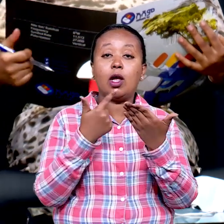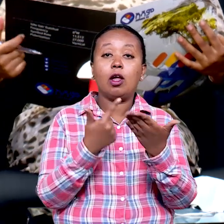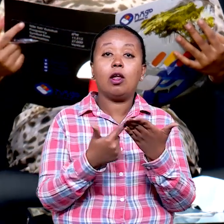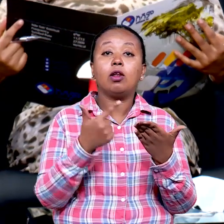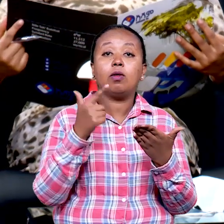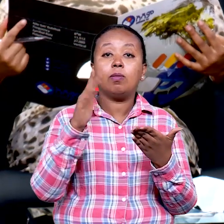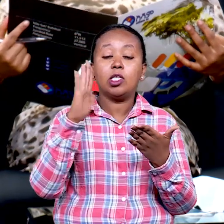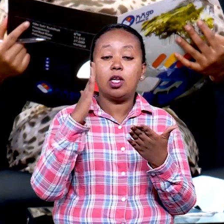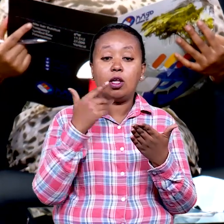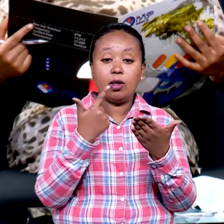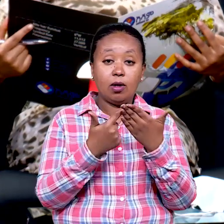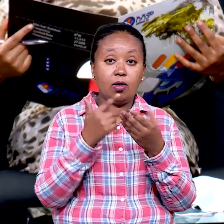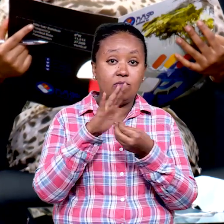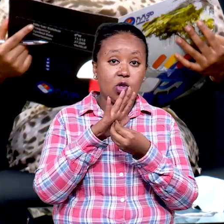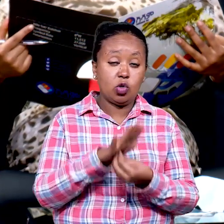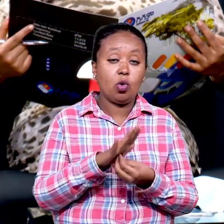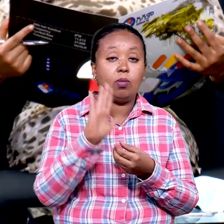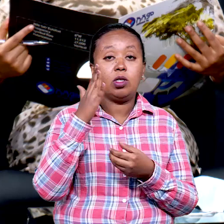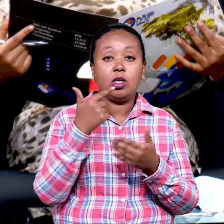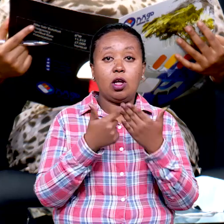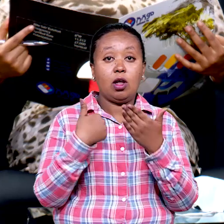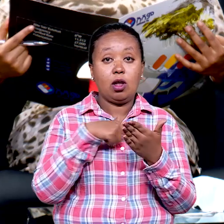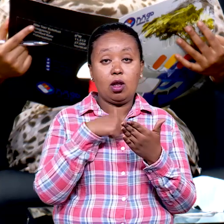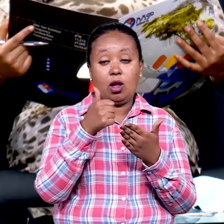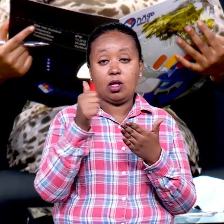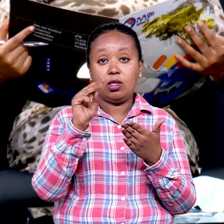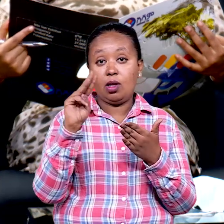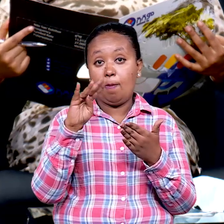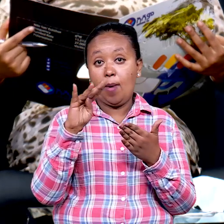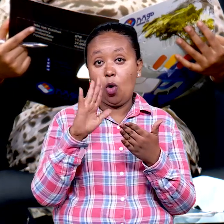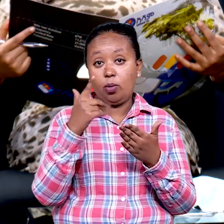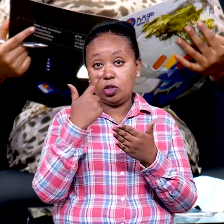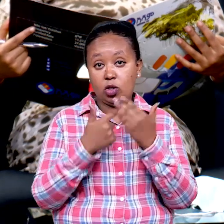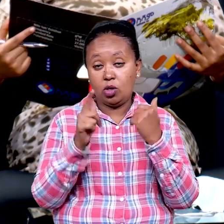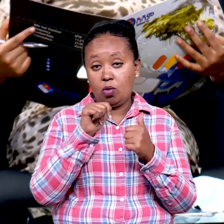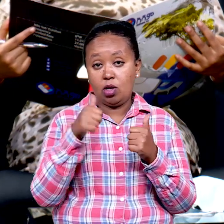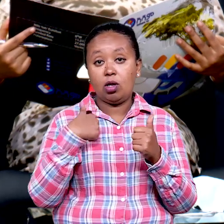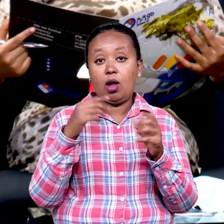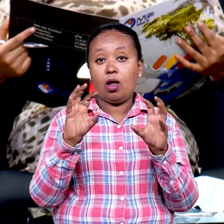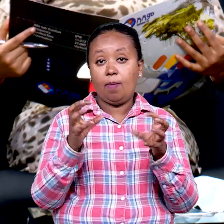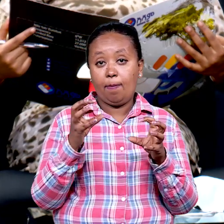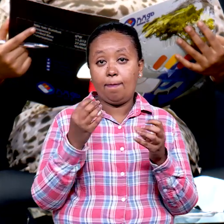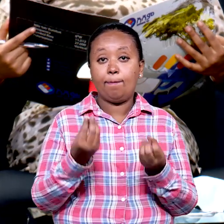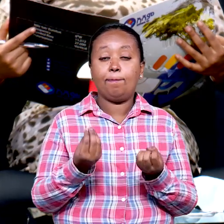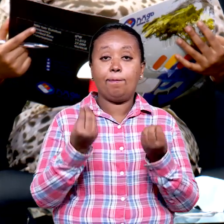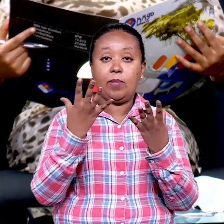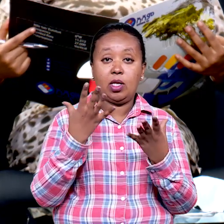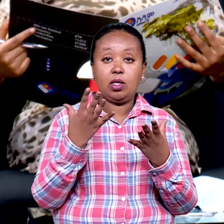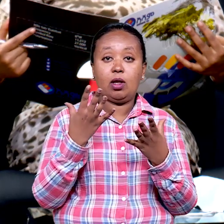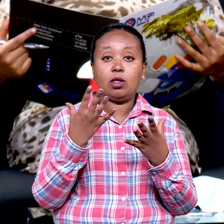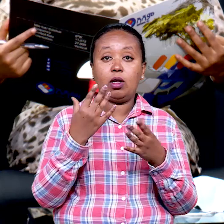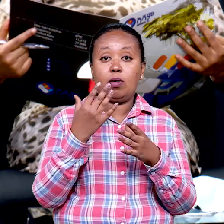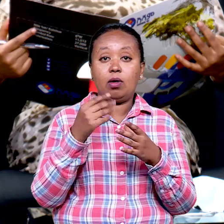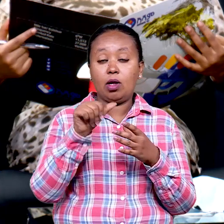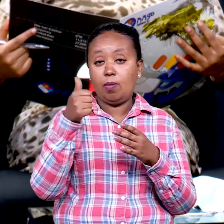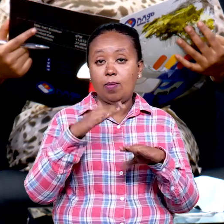ፑሽም ይመስለኛል ያ ፑሽ የኛ ይሰመጉብቻ ሳይሆን የሌሎችም የሚዲያውም ቅድም ባልነው በርካታ ሲቪክ